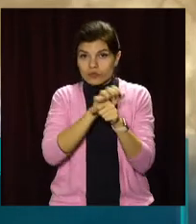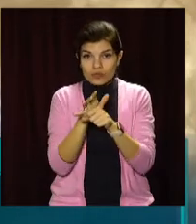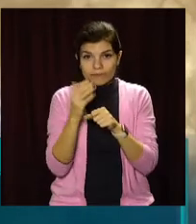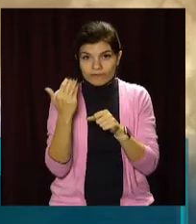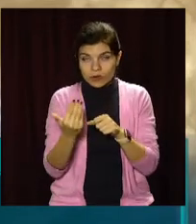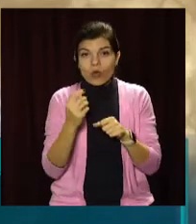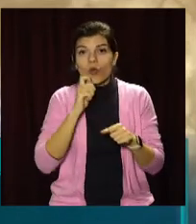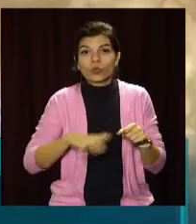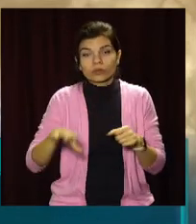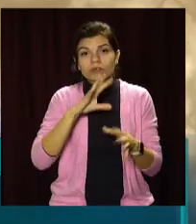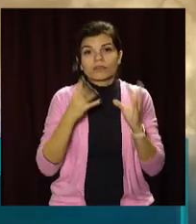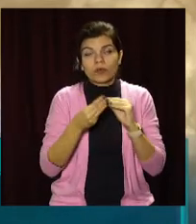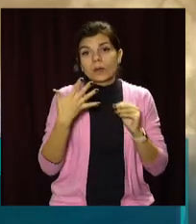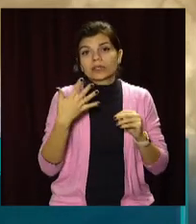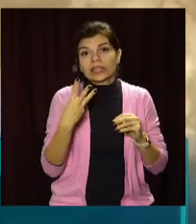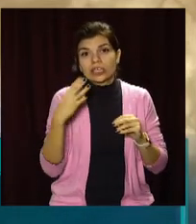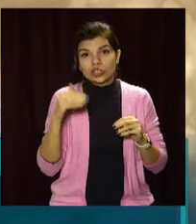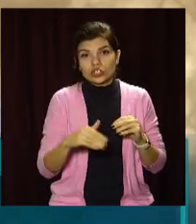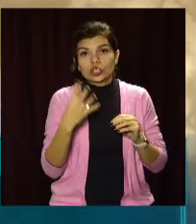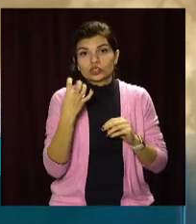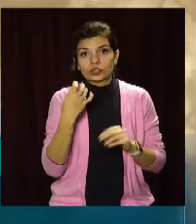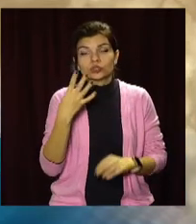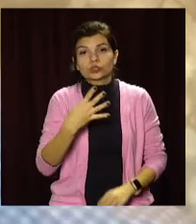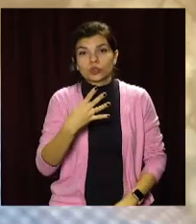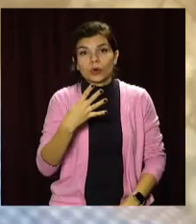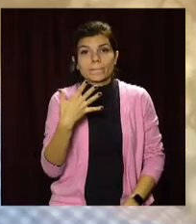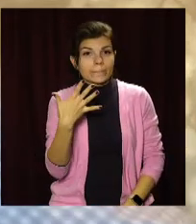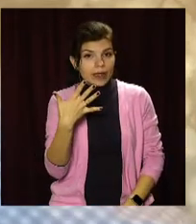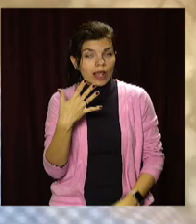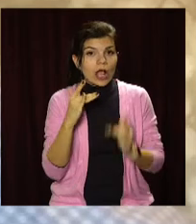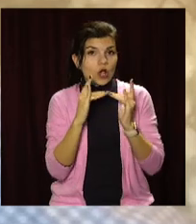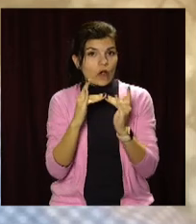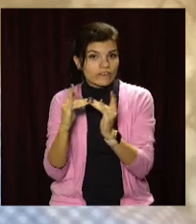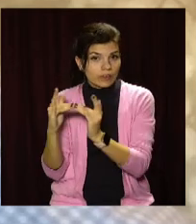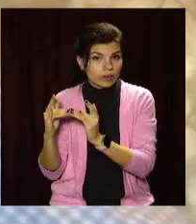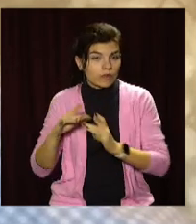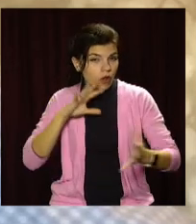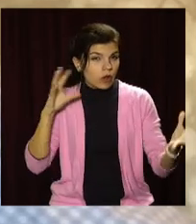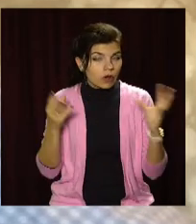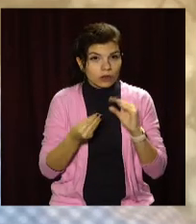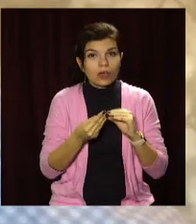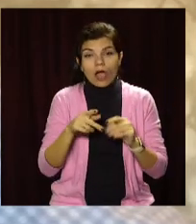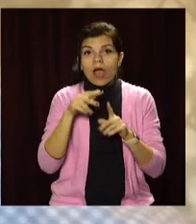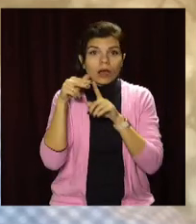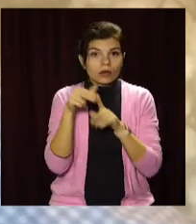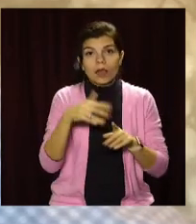COVID-19, в країні складає 53 445 ліжок. Заповненість ліжок складає на